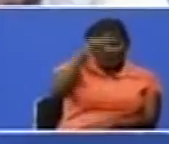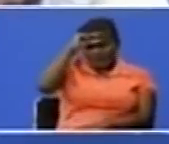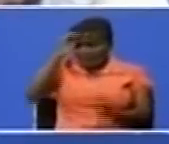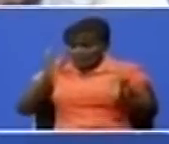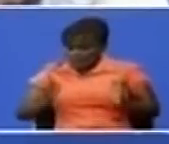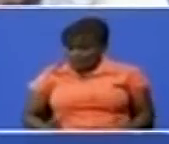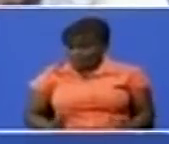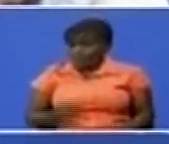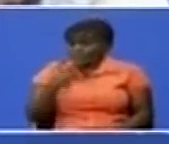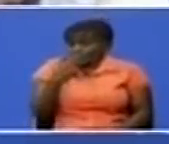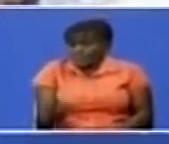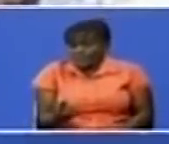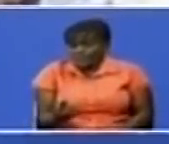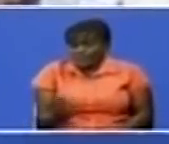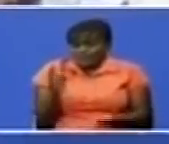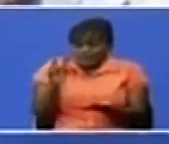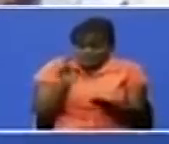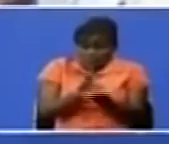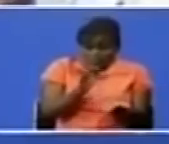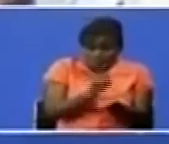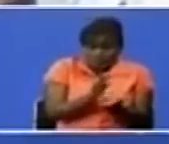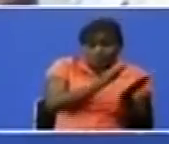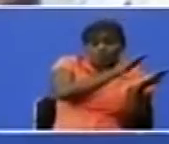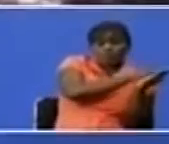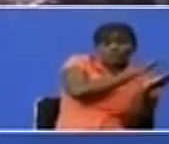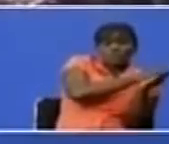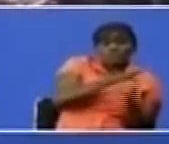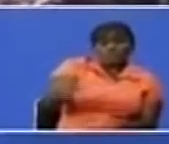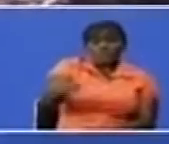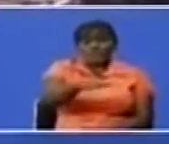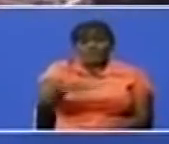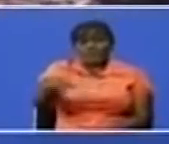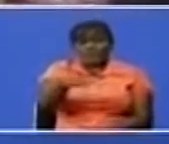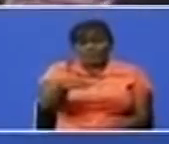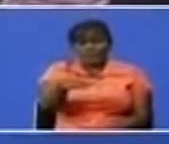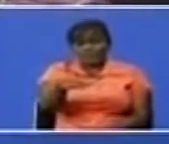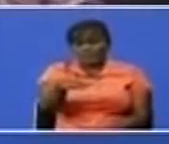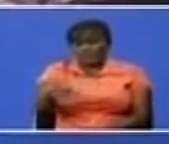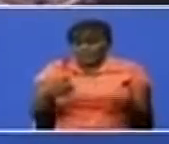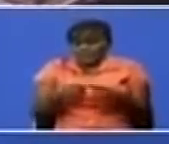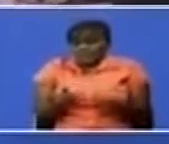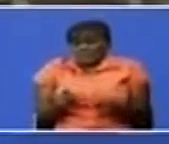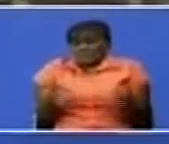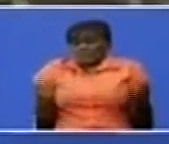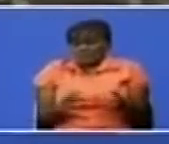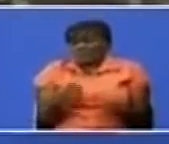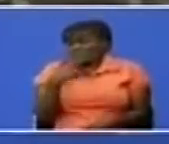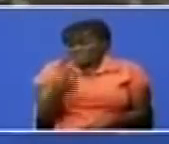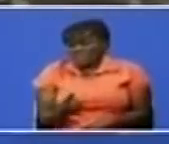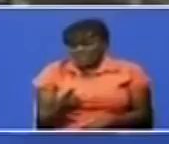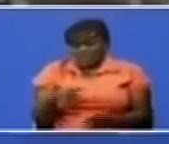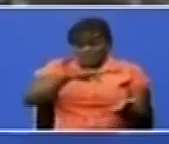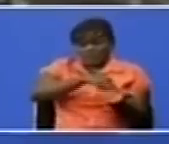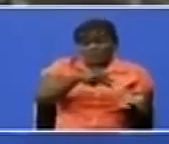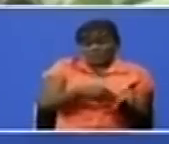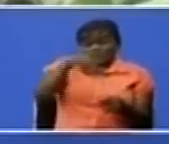Alex Tolgos anashikilia kwamba kuwaondoa ni mbinu ya kuhifadhi mazingira. Lakini wakazi hao wanadai kwamba miradi